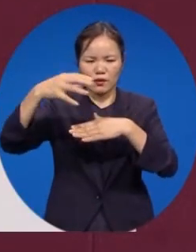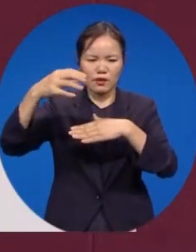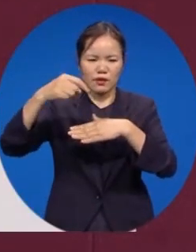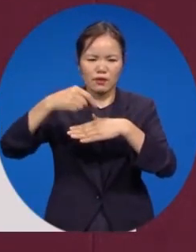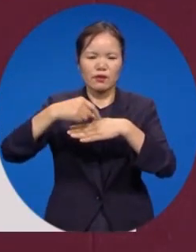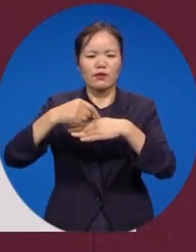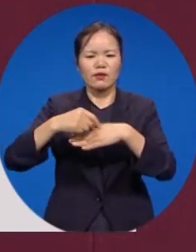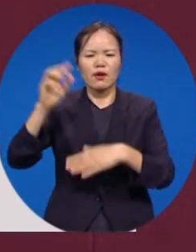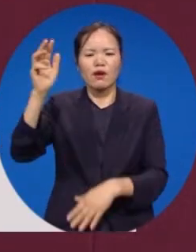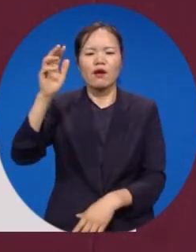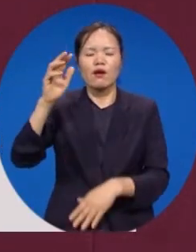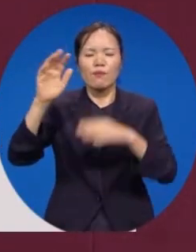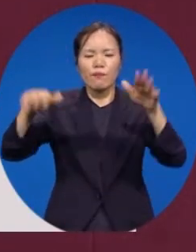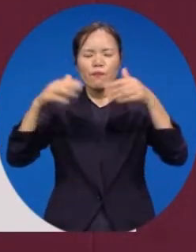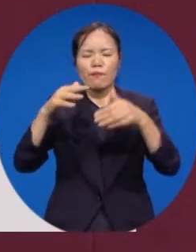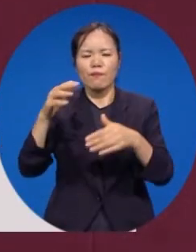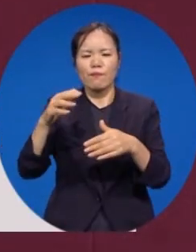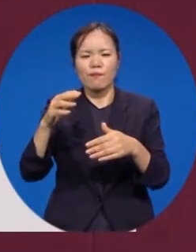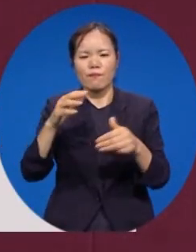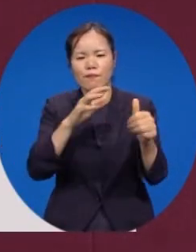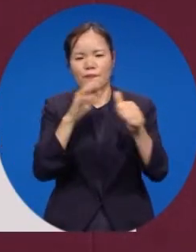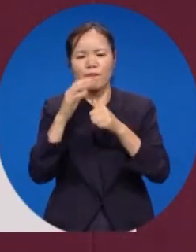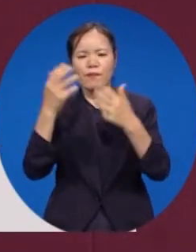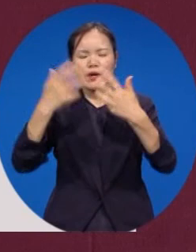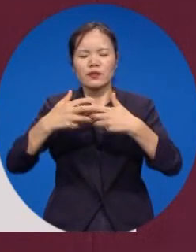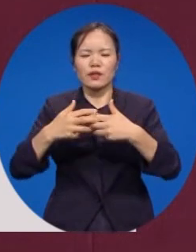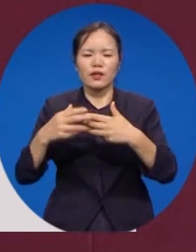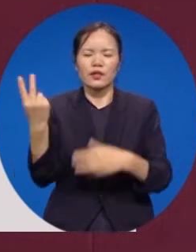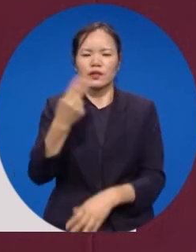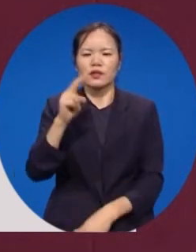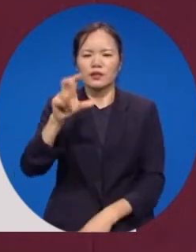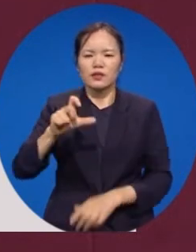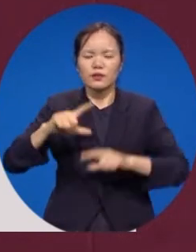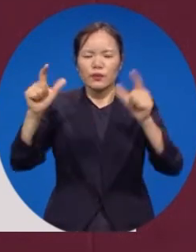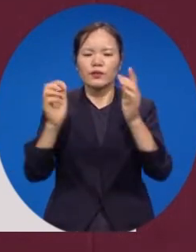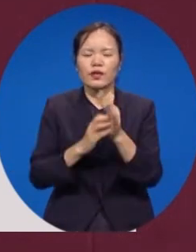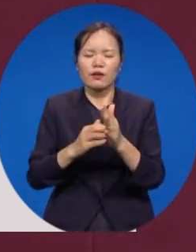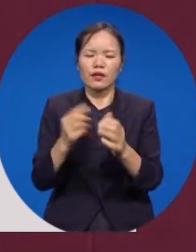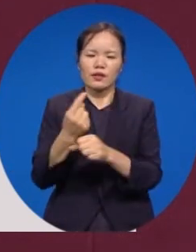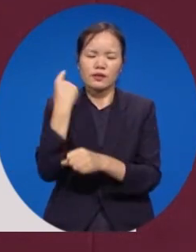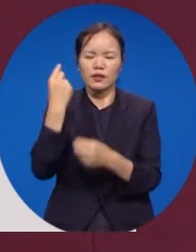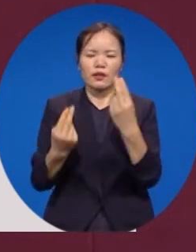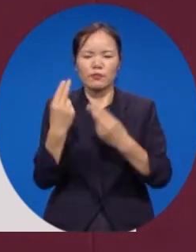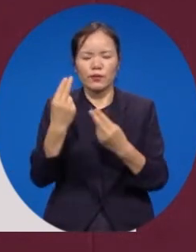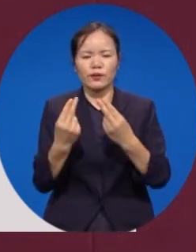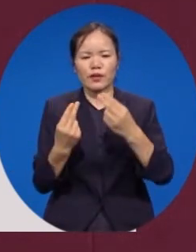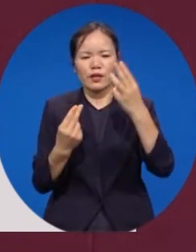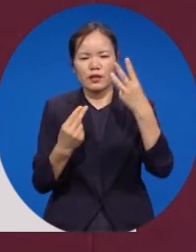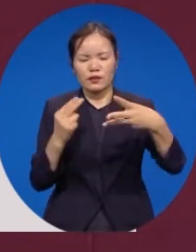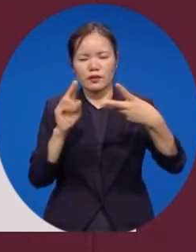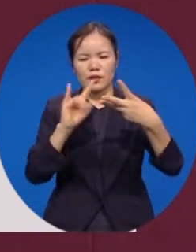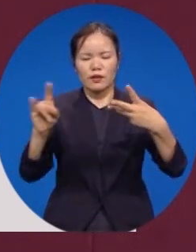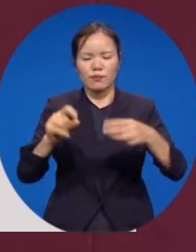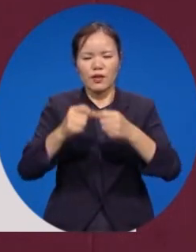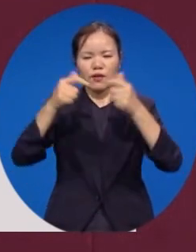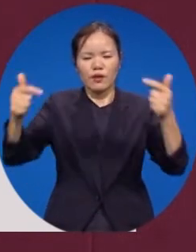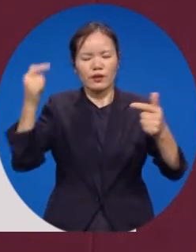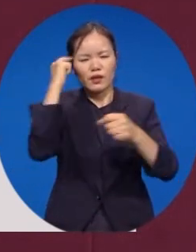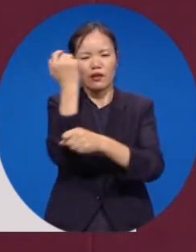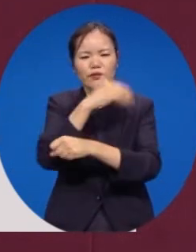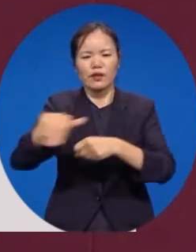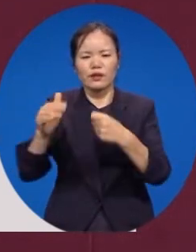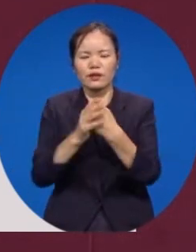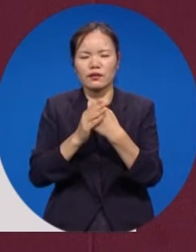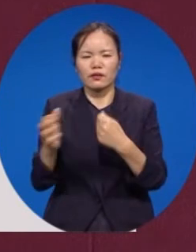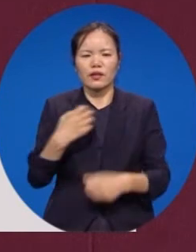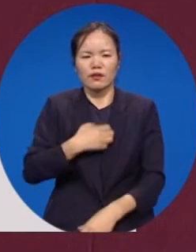설비를 2025년까지 지난해보다 3배 이상으로 확대할 계획이라고 하니 우려를 금할